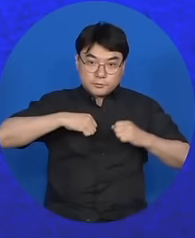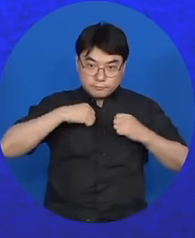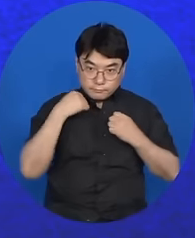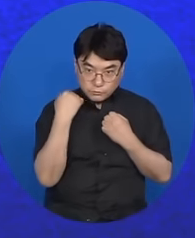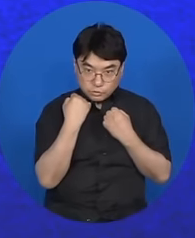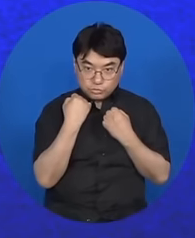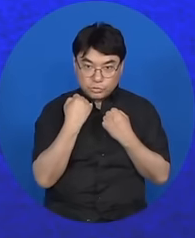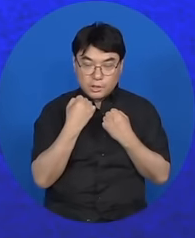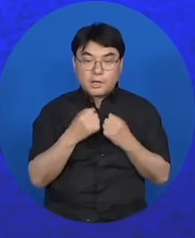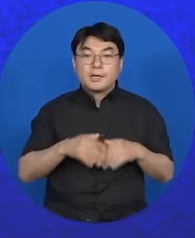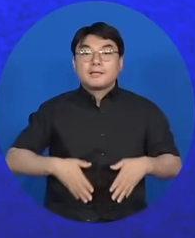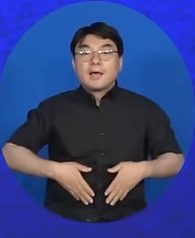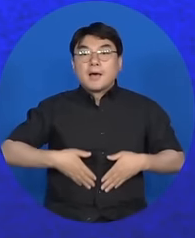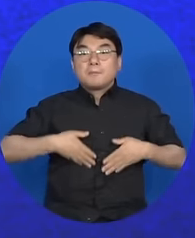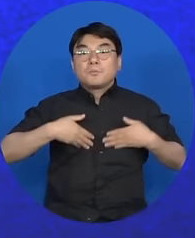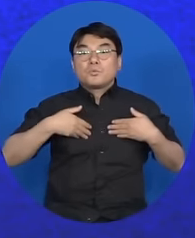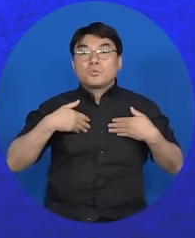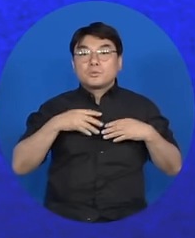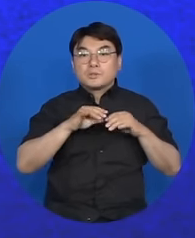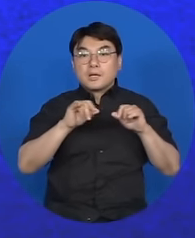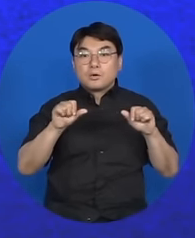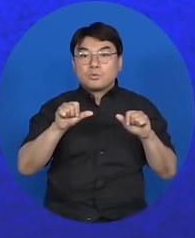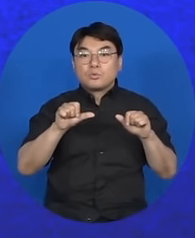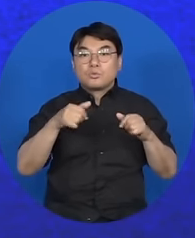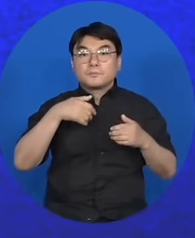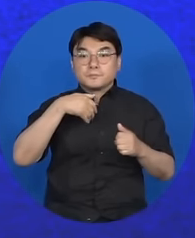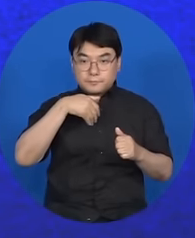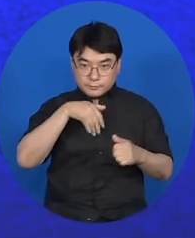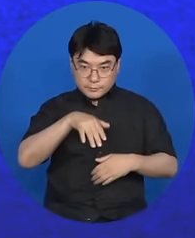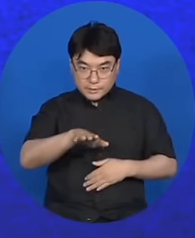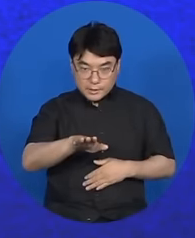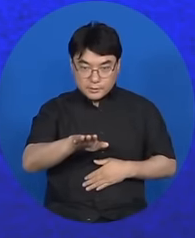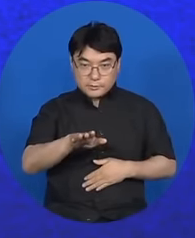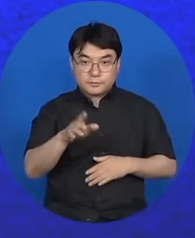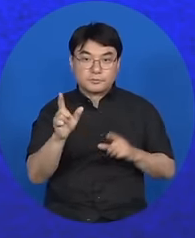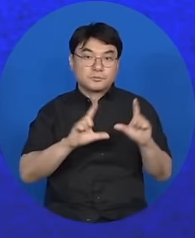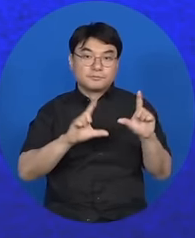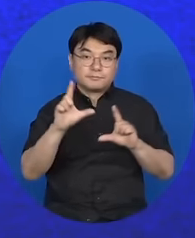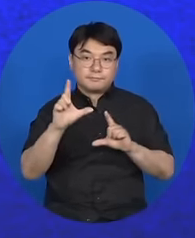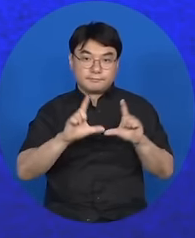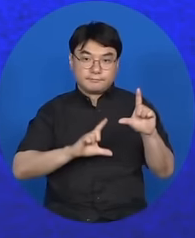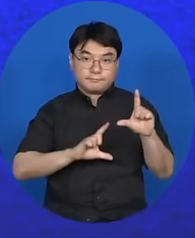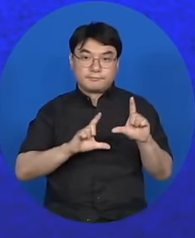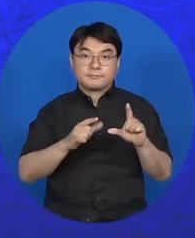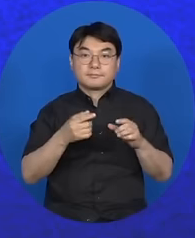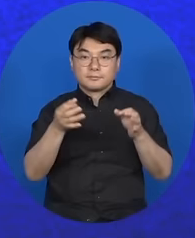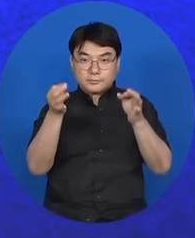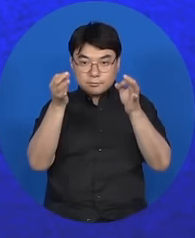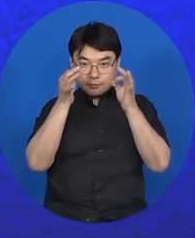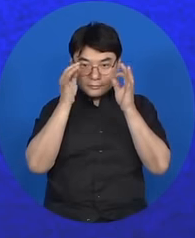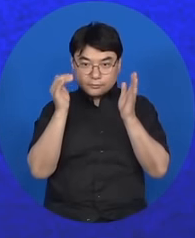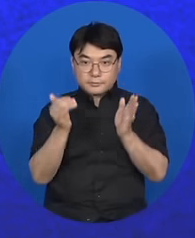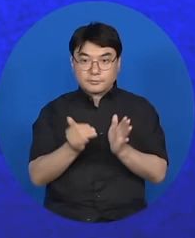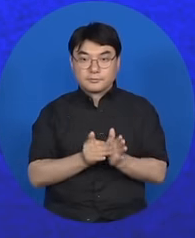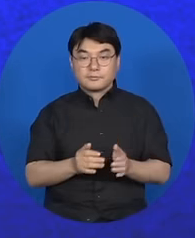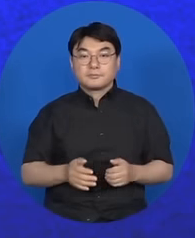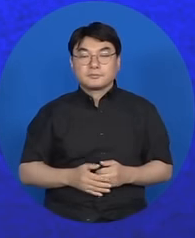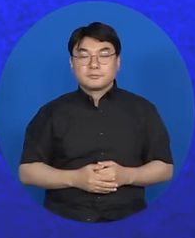남쪽으로 가는 모습을 보게 돼요. 이 수많은 추종자들이 있었던 곳에서 아무도 없는